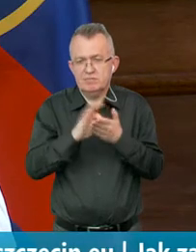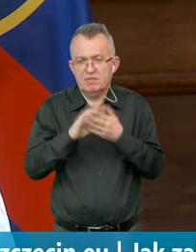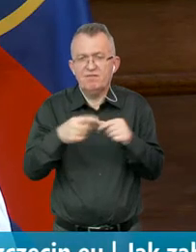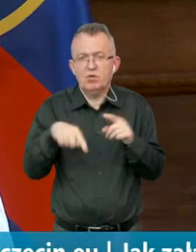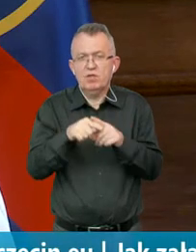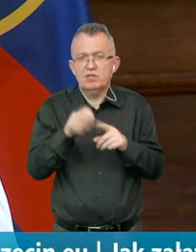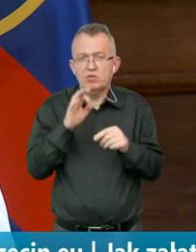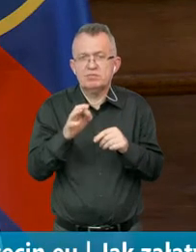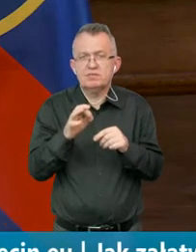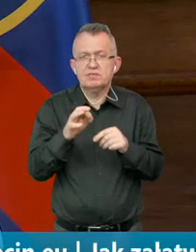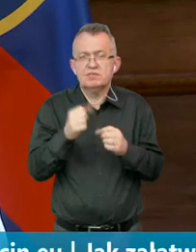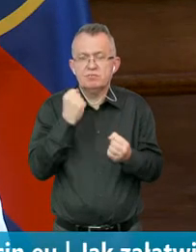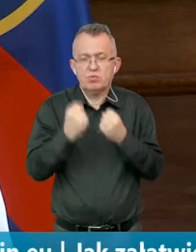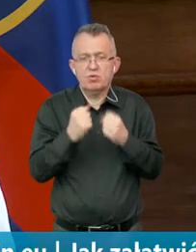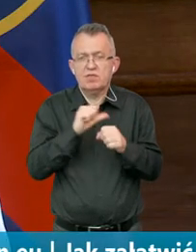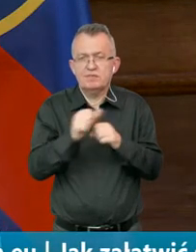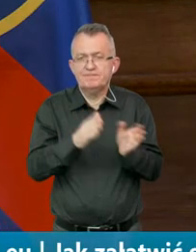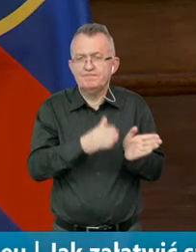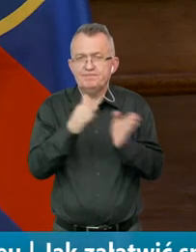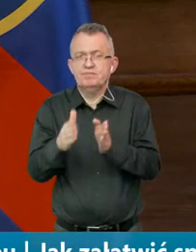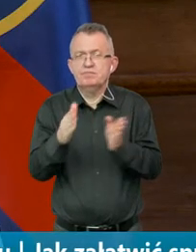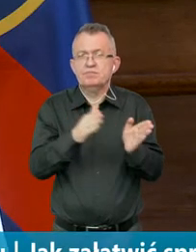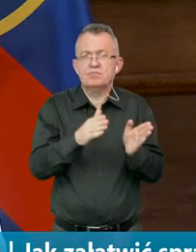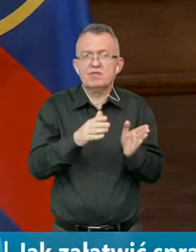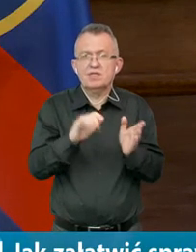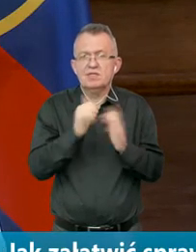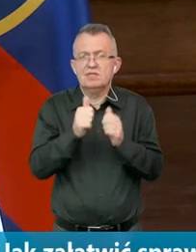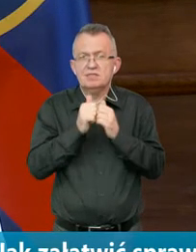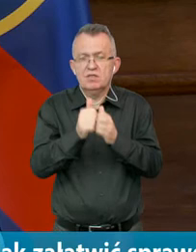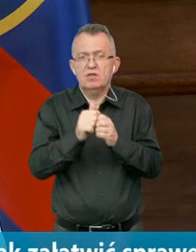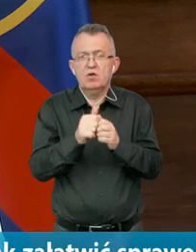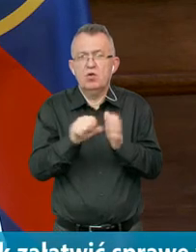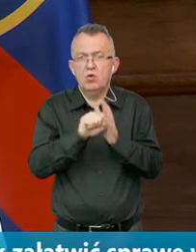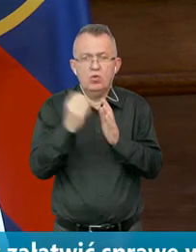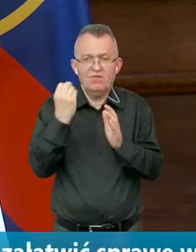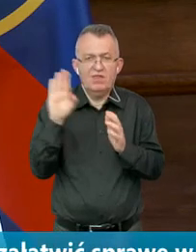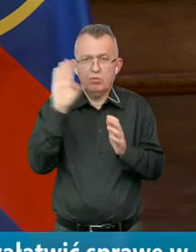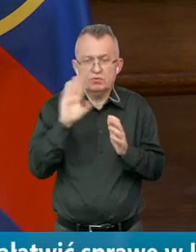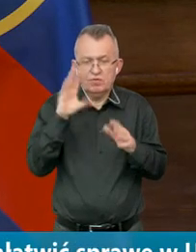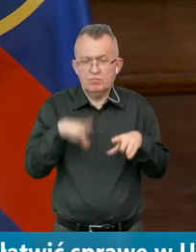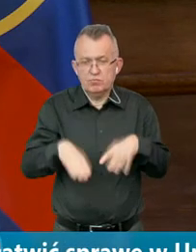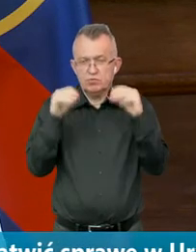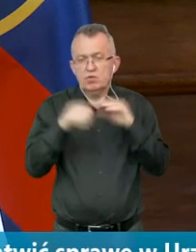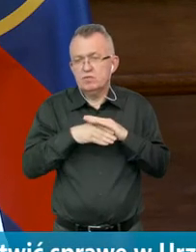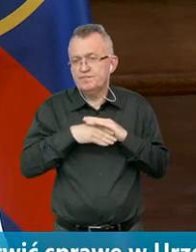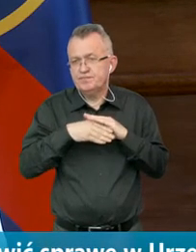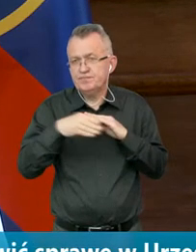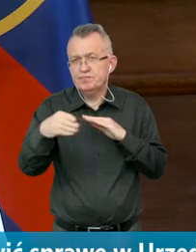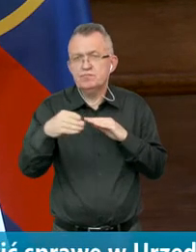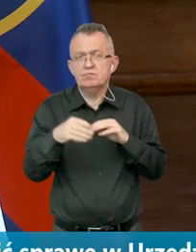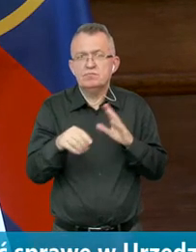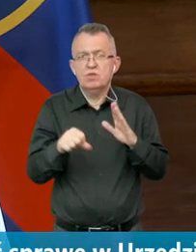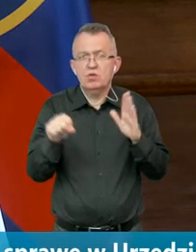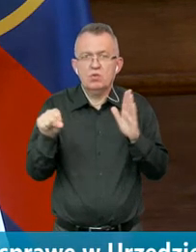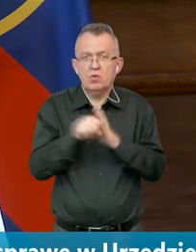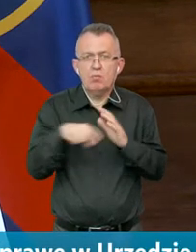Oczywiście ten ciężar pracy jest przenoszony, bo to jest całe zadanie od dworca Niepuszewo aż po